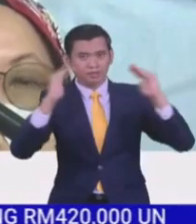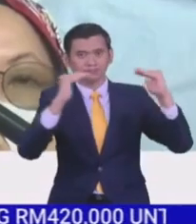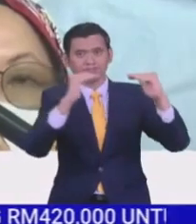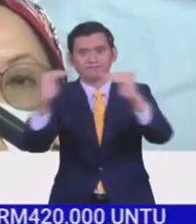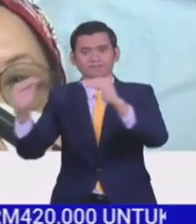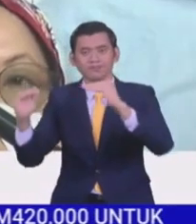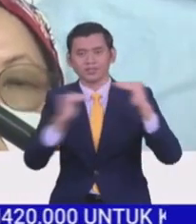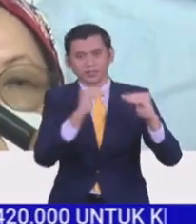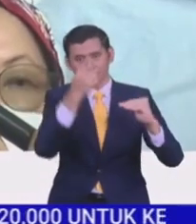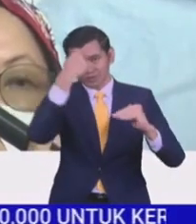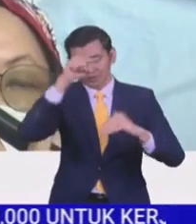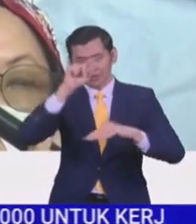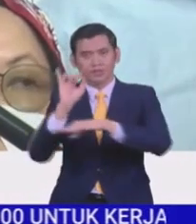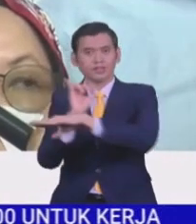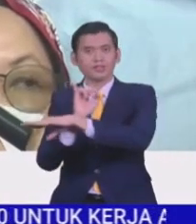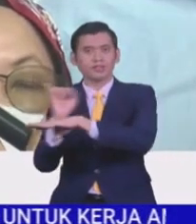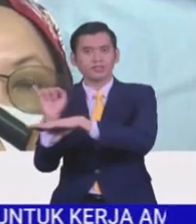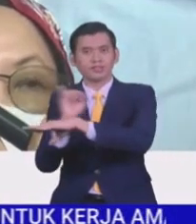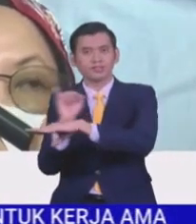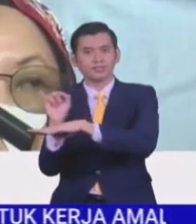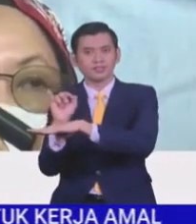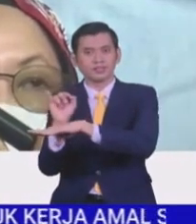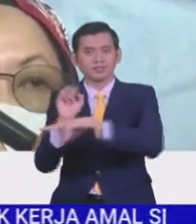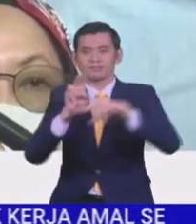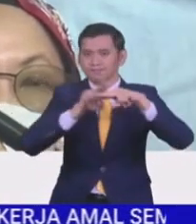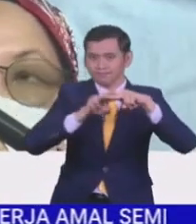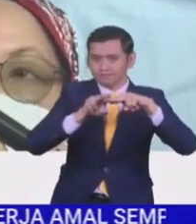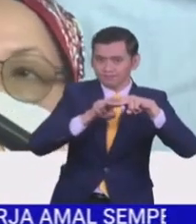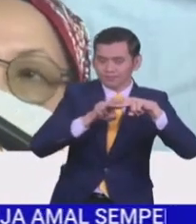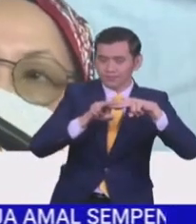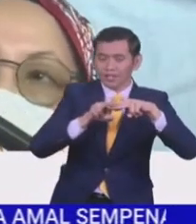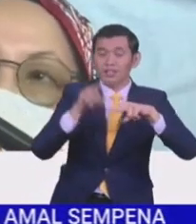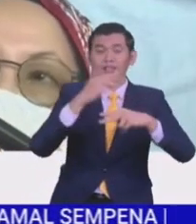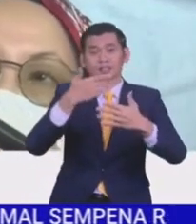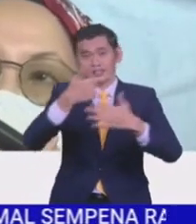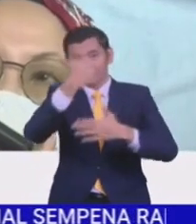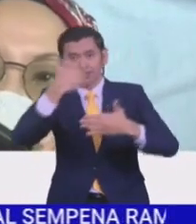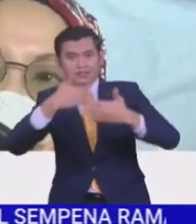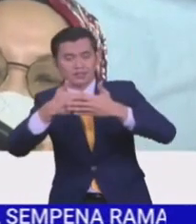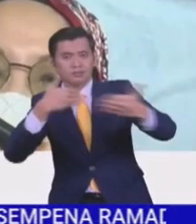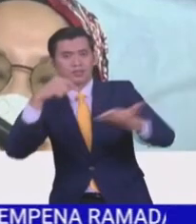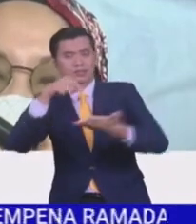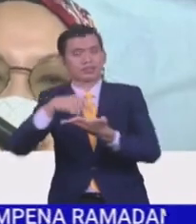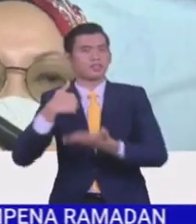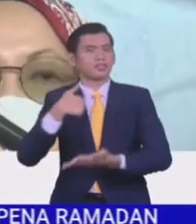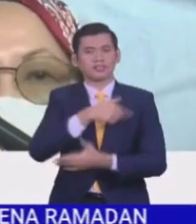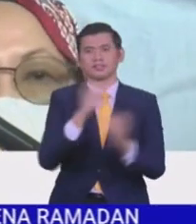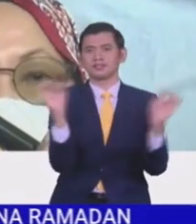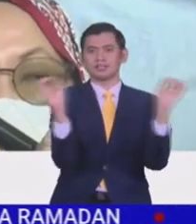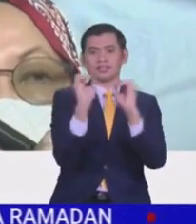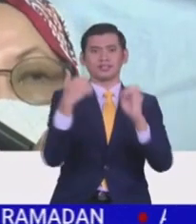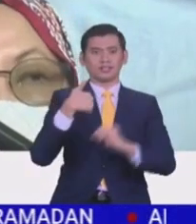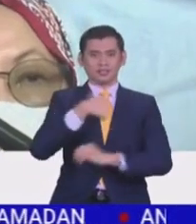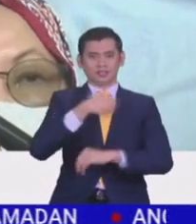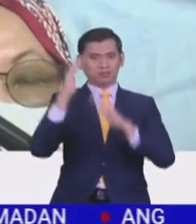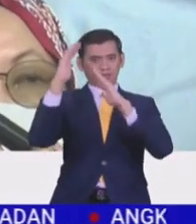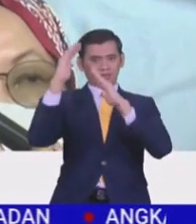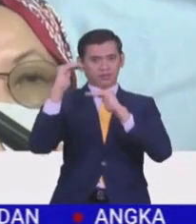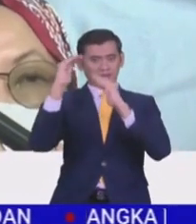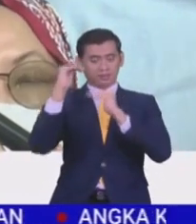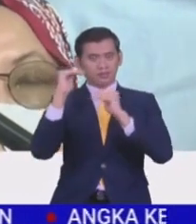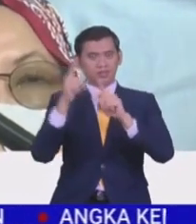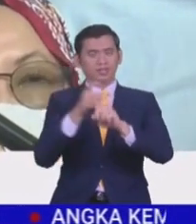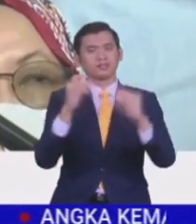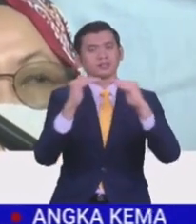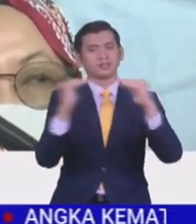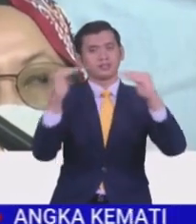untuk industri sektor perkeretaapian. Sebelum ni kita tak ada. Kita hanya bergantung kepada standard-standard